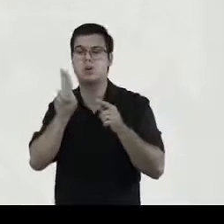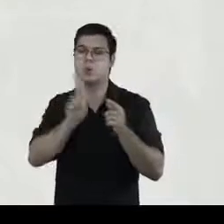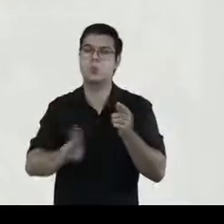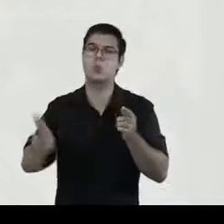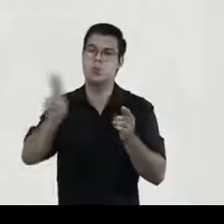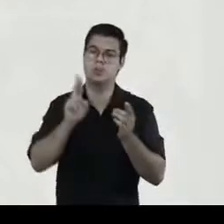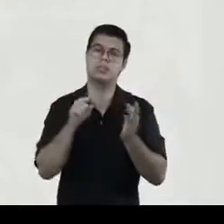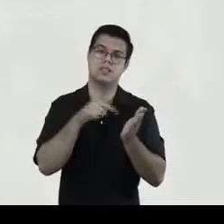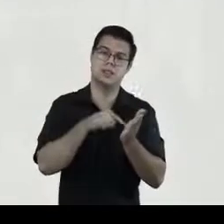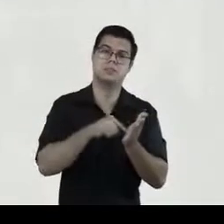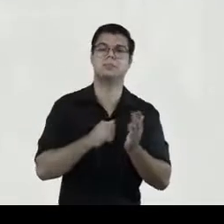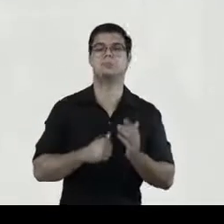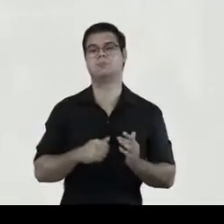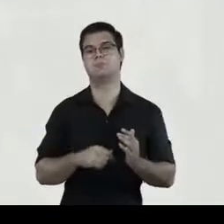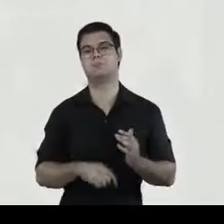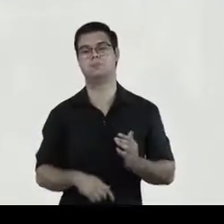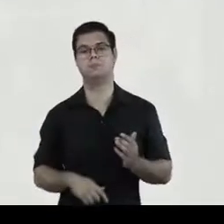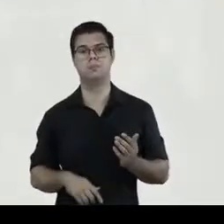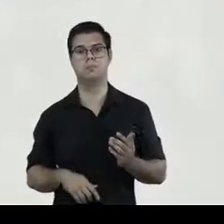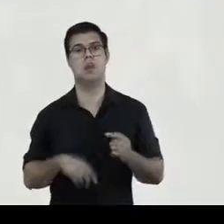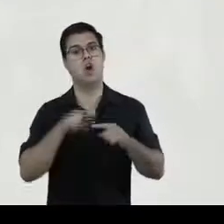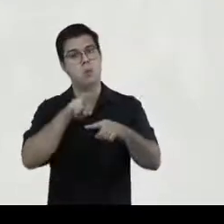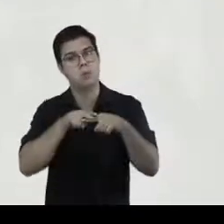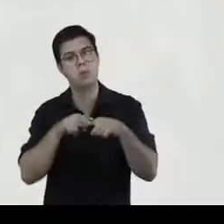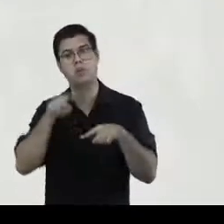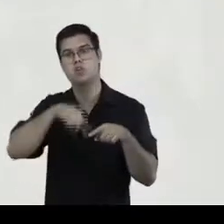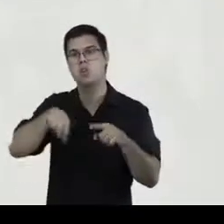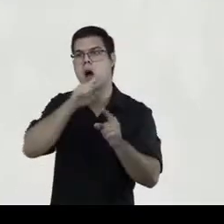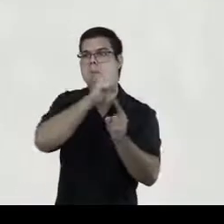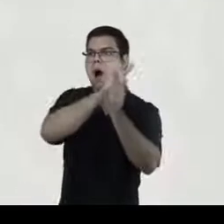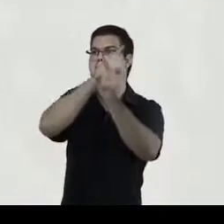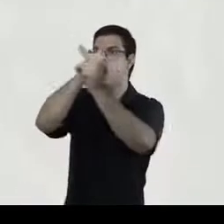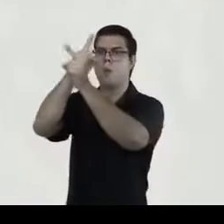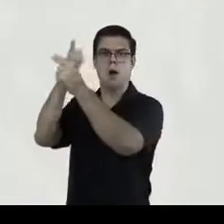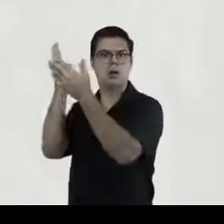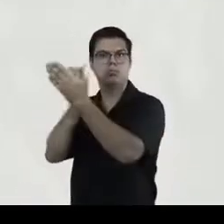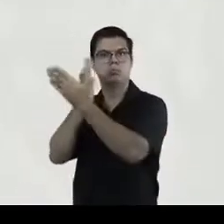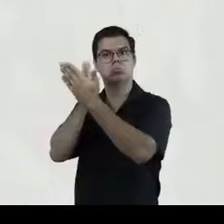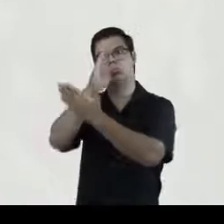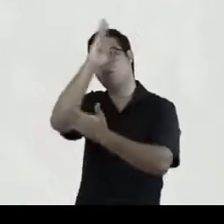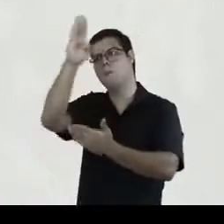vorkommt, ausgerichtet. Das hat keinen Anspruch auf Vollständigkeit.